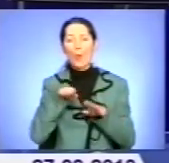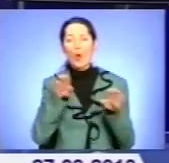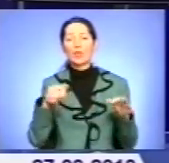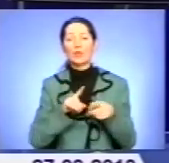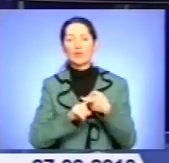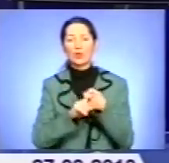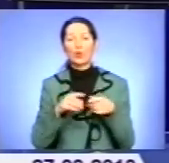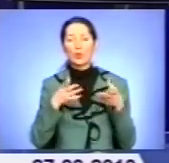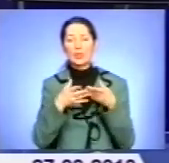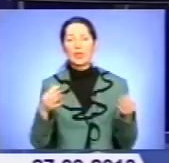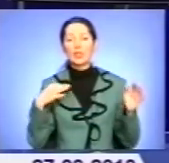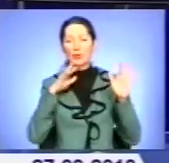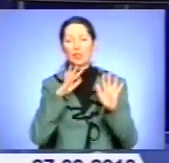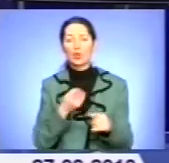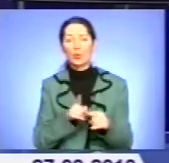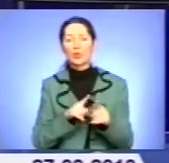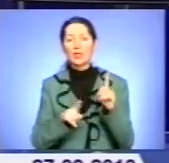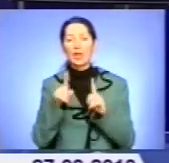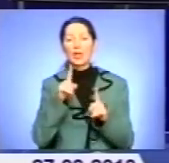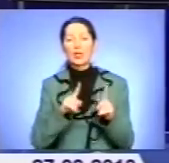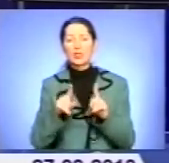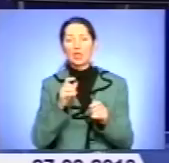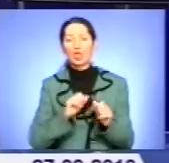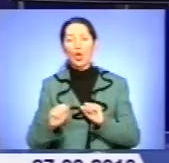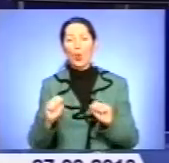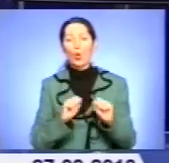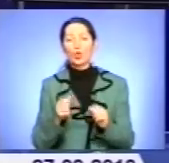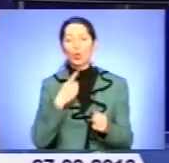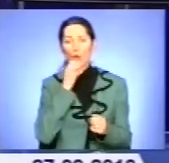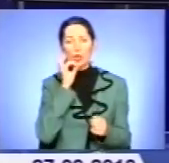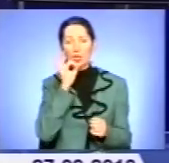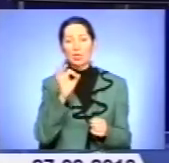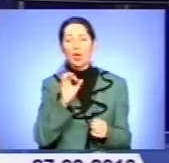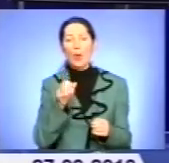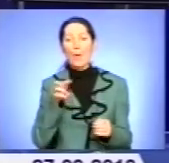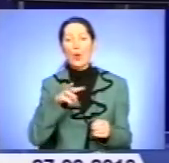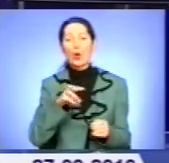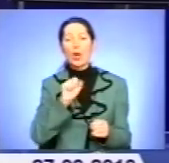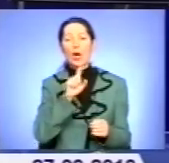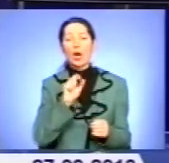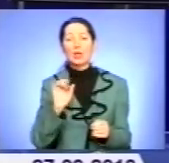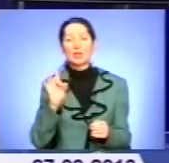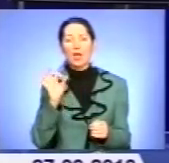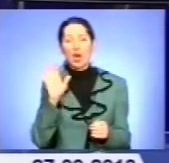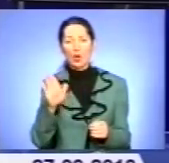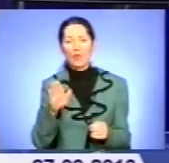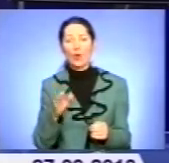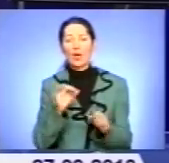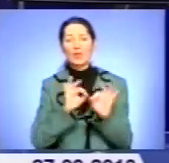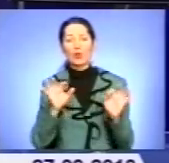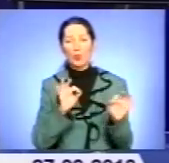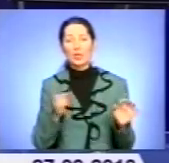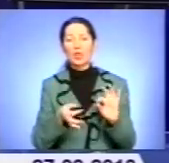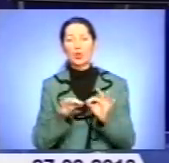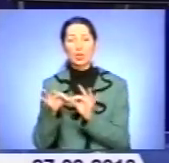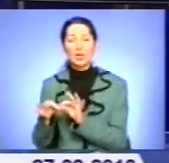заявив прем'єр-міністр України Микола Азаров. Інформація про ускладнення погодних умов була висвітлена